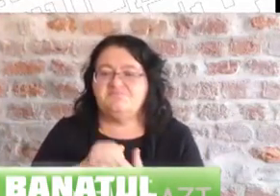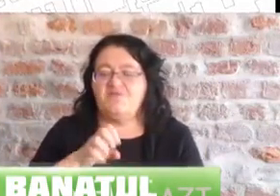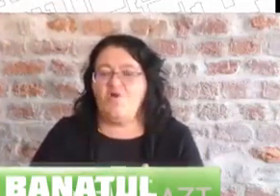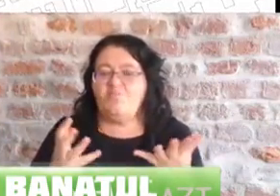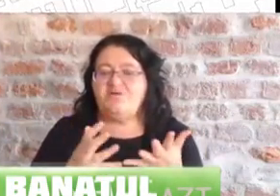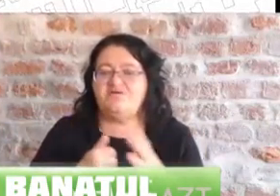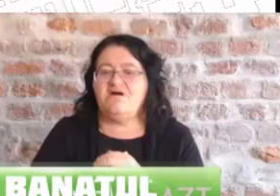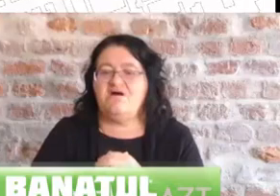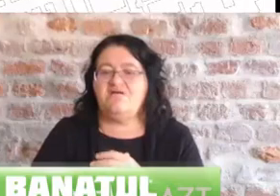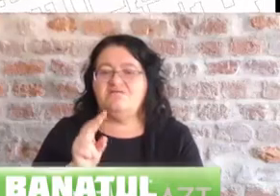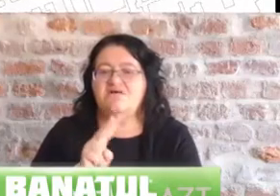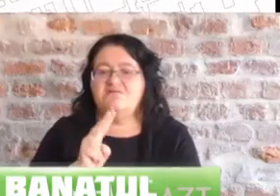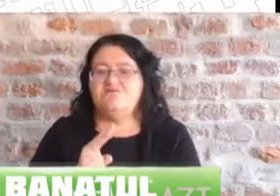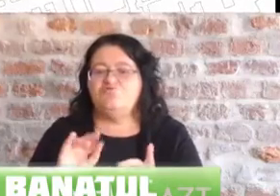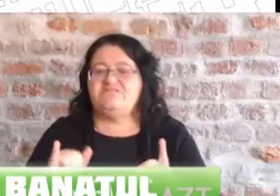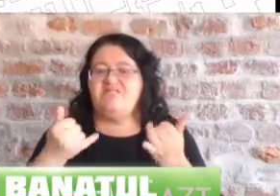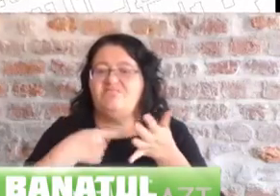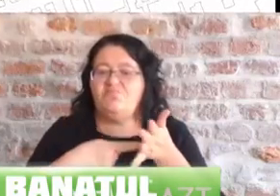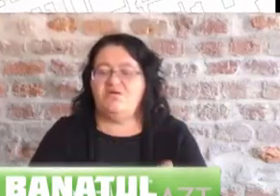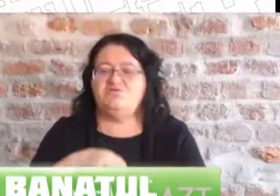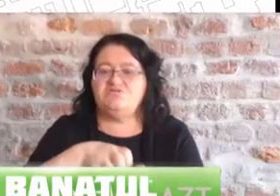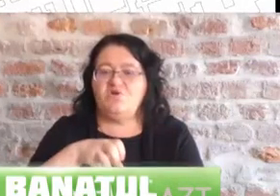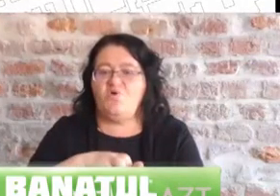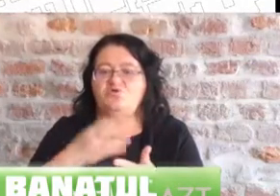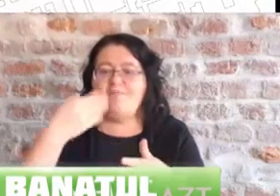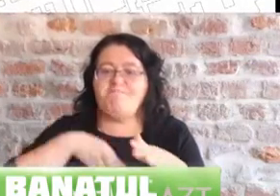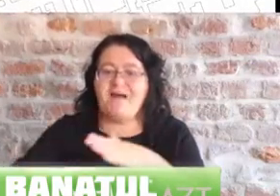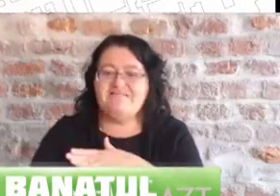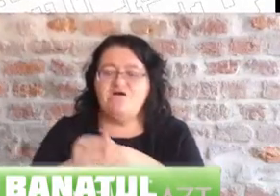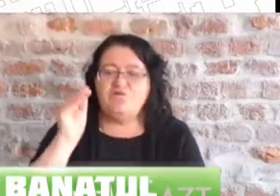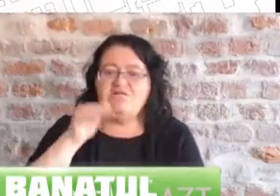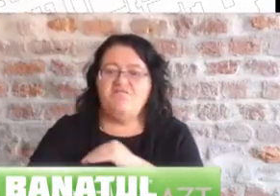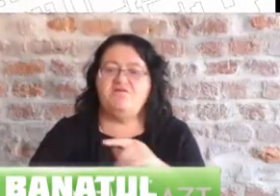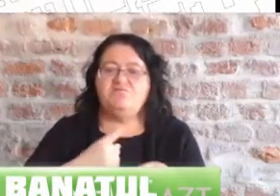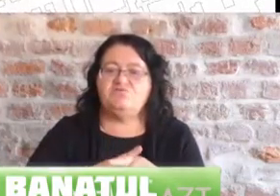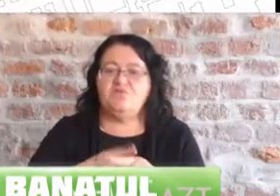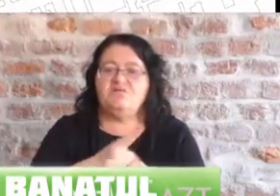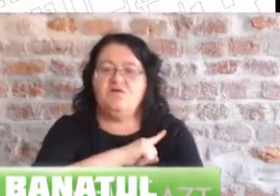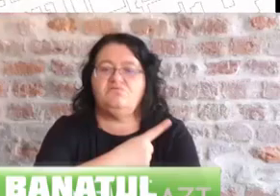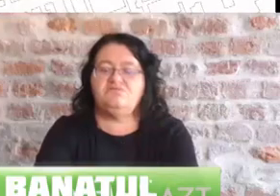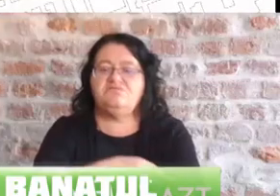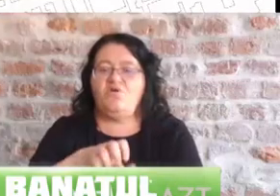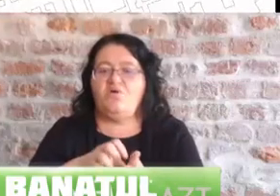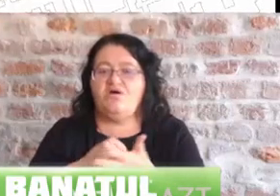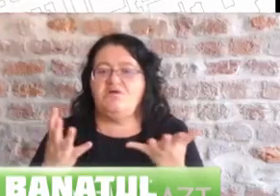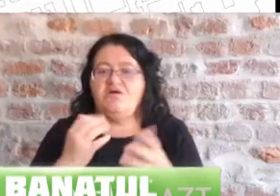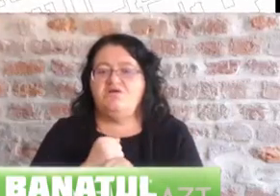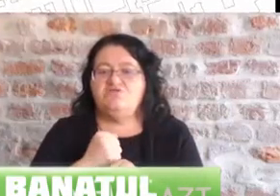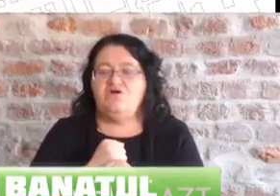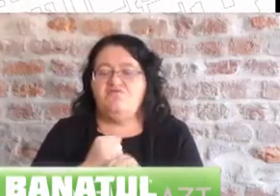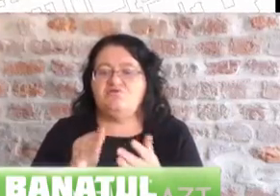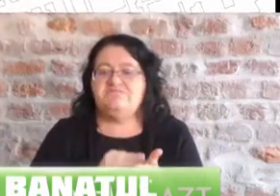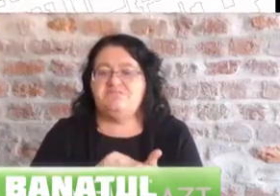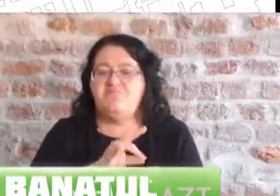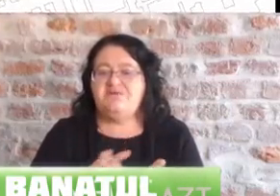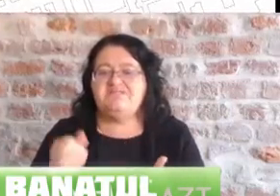loc prin care se semnalizează ceea ce se întâmplă în acest pasaj, iar pasajul ar deveni un instrument al autorității locale prin care și-ar face